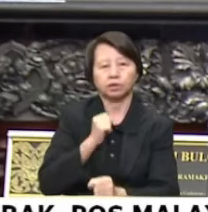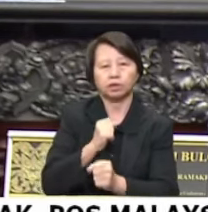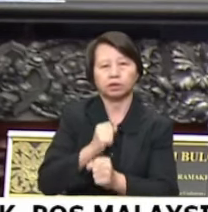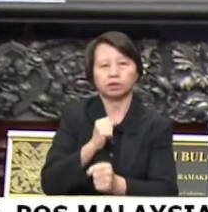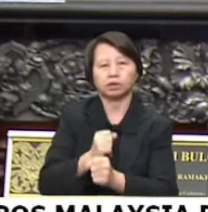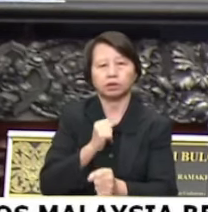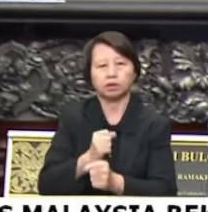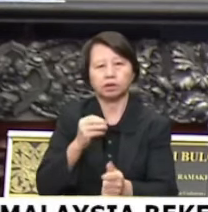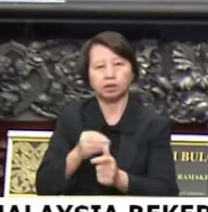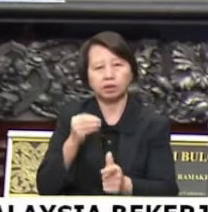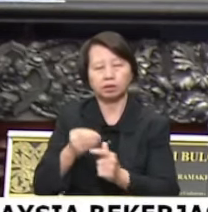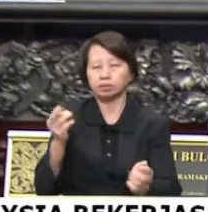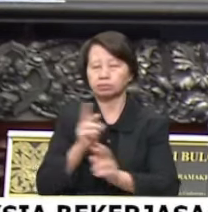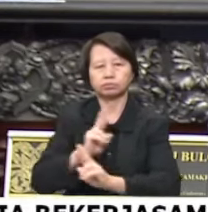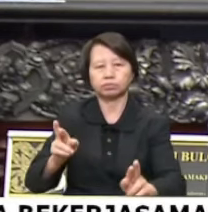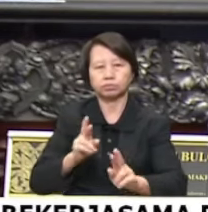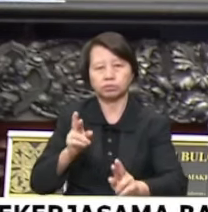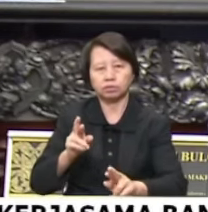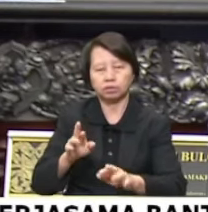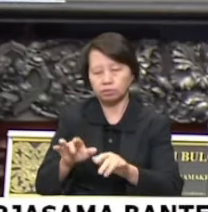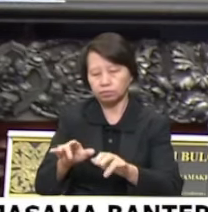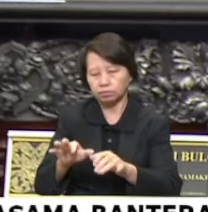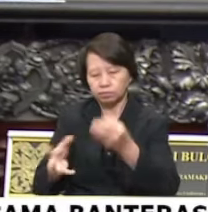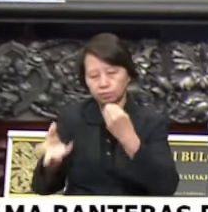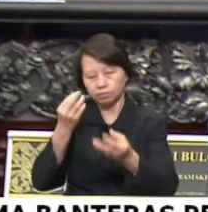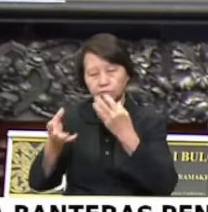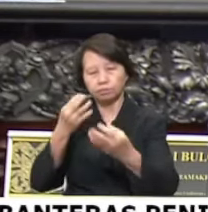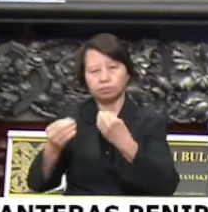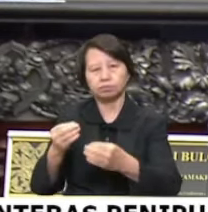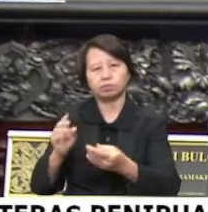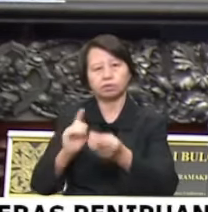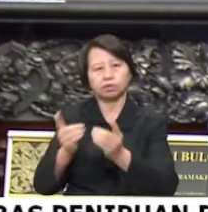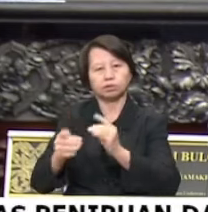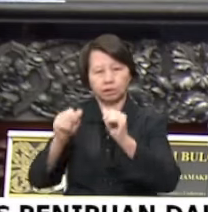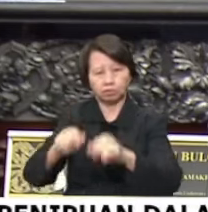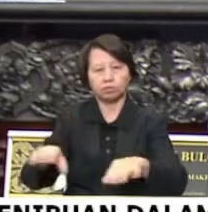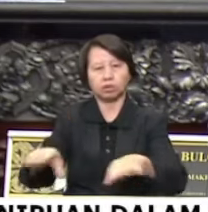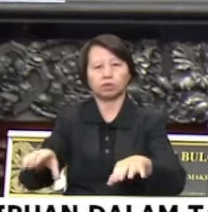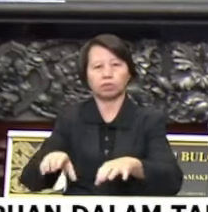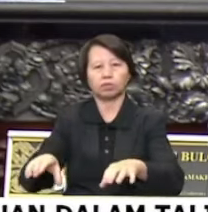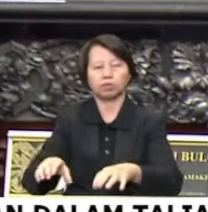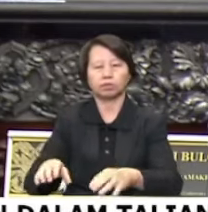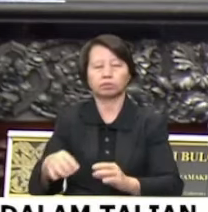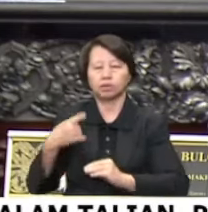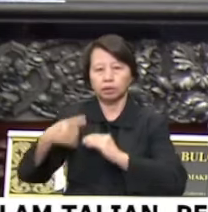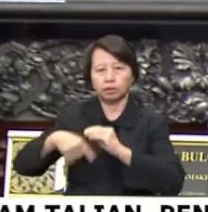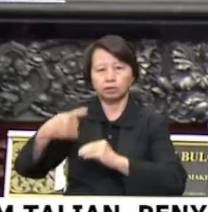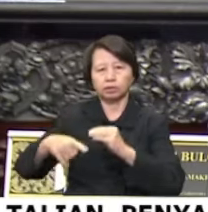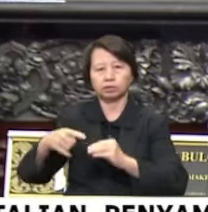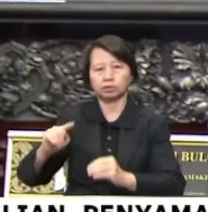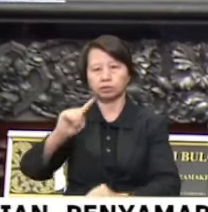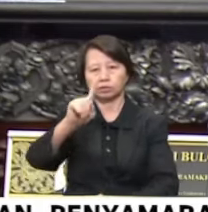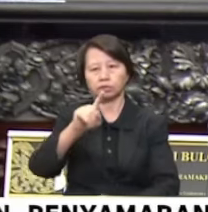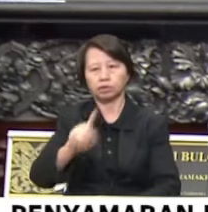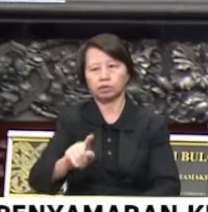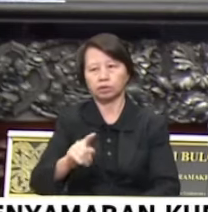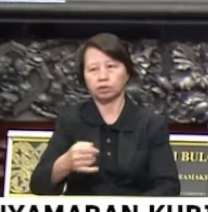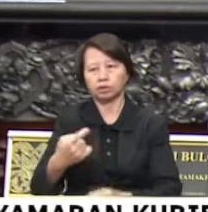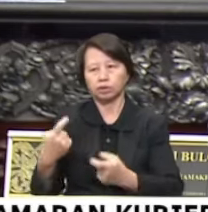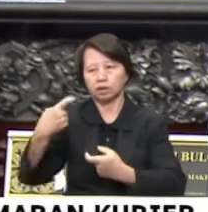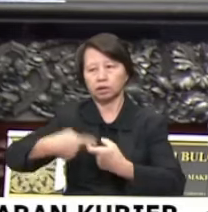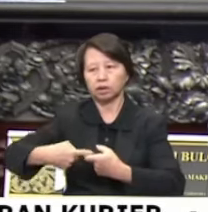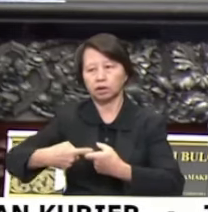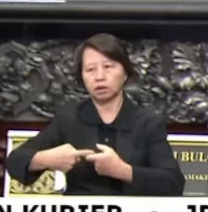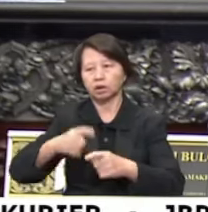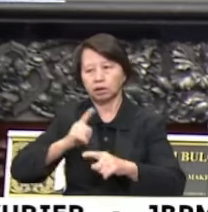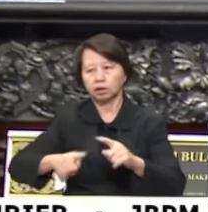kerja-kerja ataupun persiapan untuk pendidikan digital dapat dilaksanakan. Berkenaan dengan soalan yang tidak berkaitan